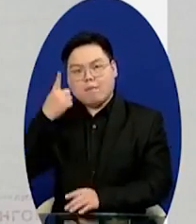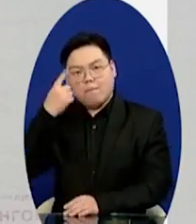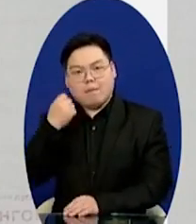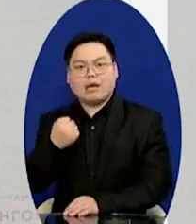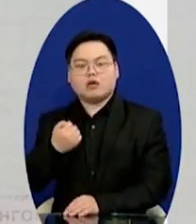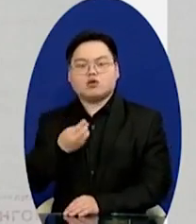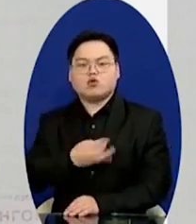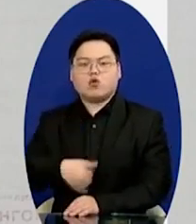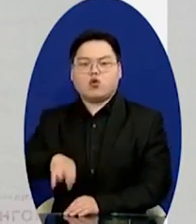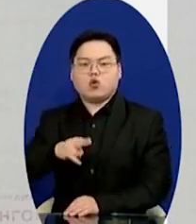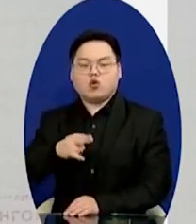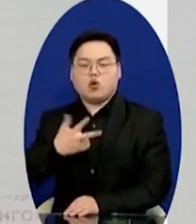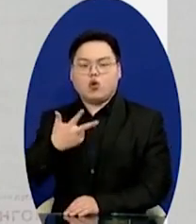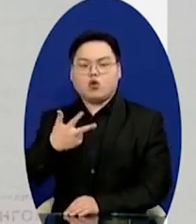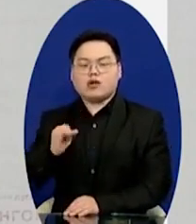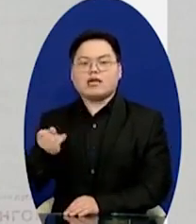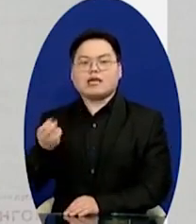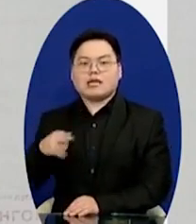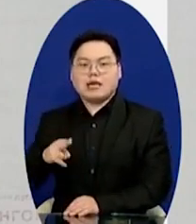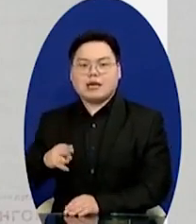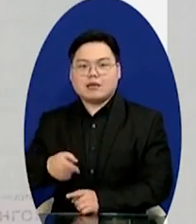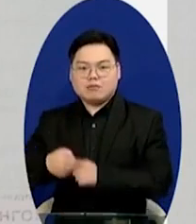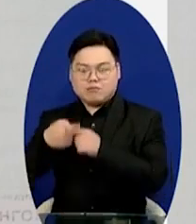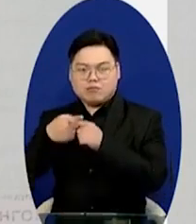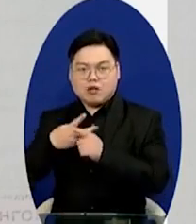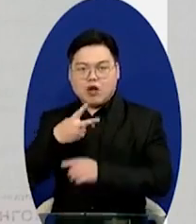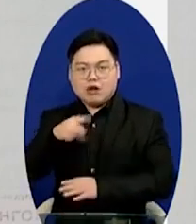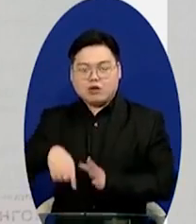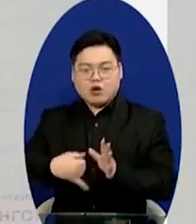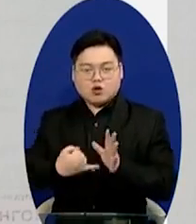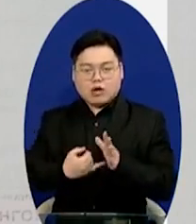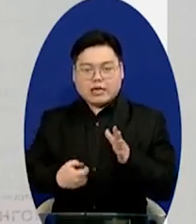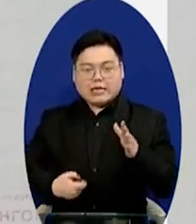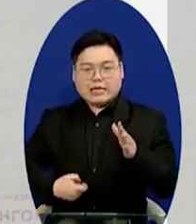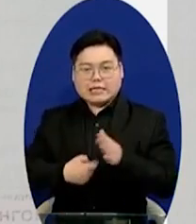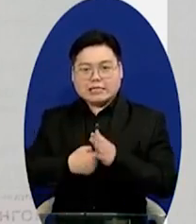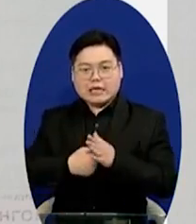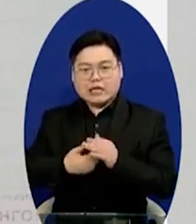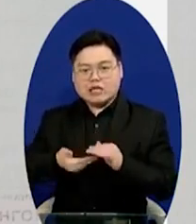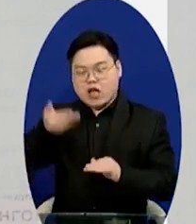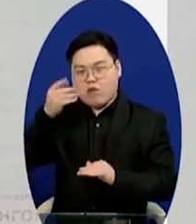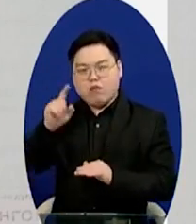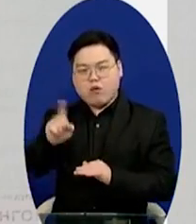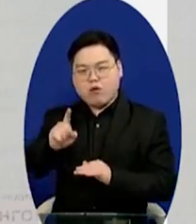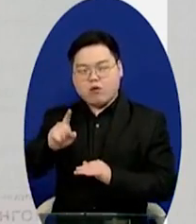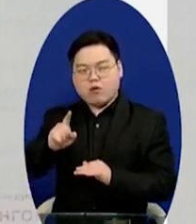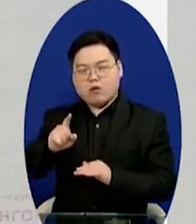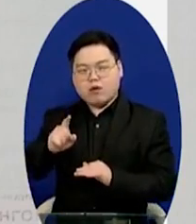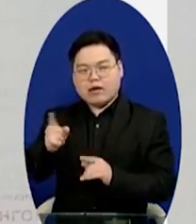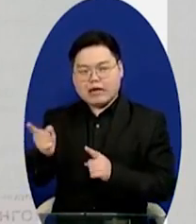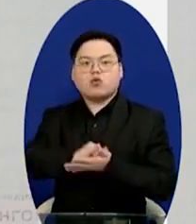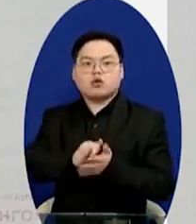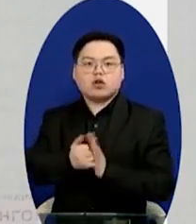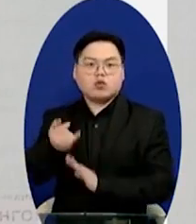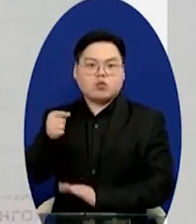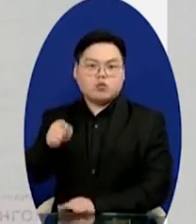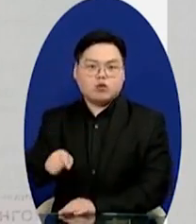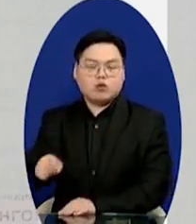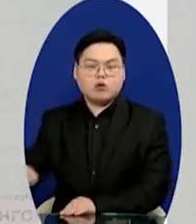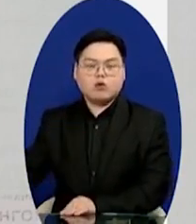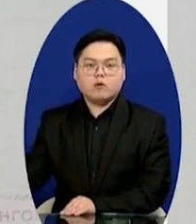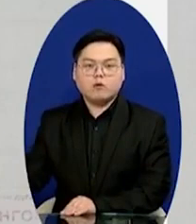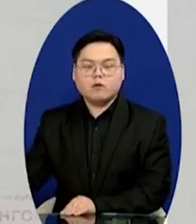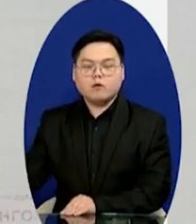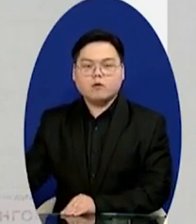олох зээлийг 2.6 их найдаас хэтрүүлэхгүй байх гэдгийг 3 их найдаас хэтрүүлэхгүй байх болгоод өөрчилсөн. За